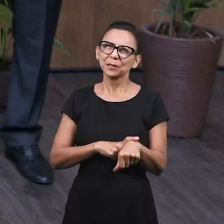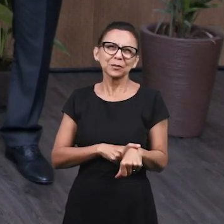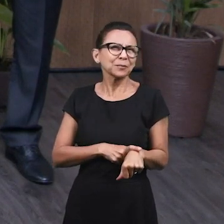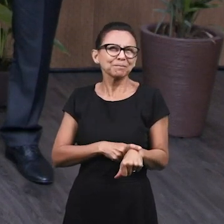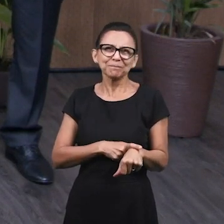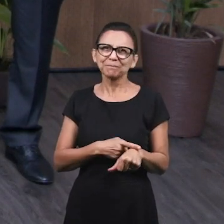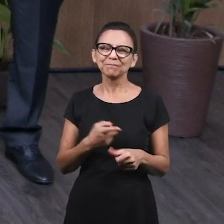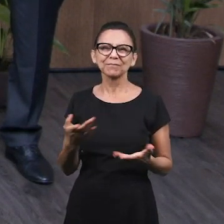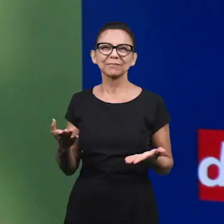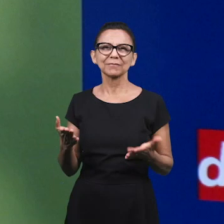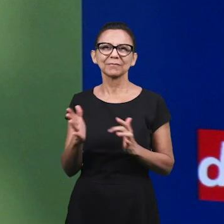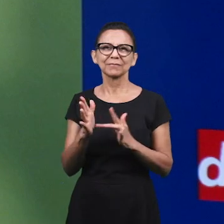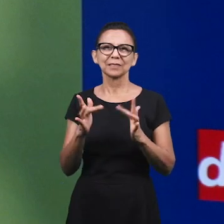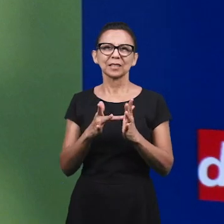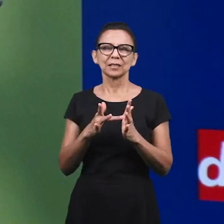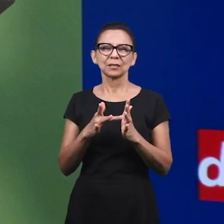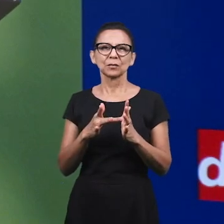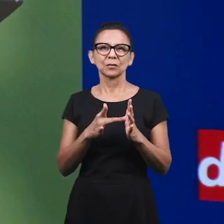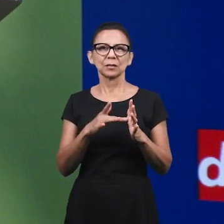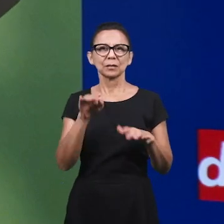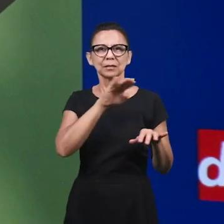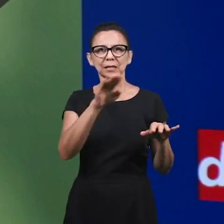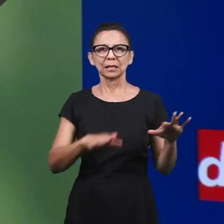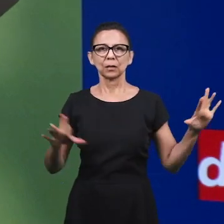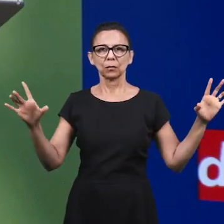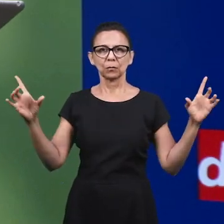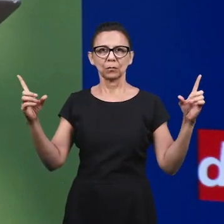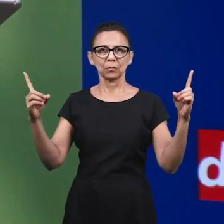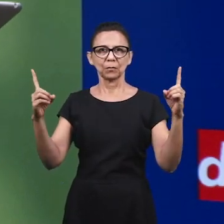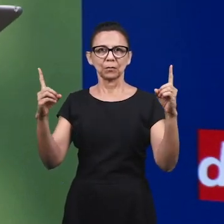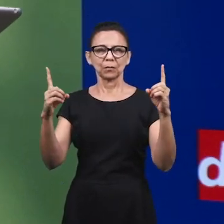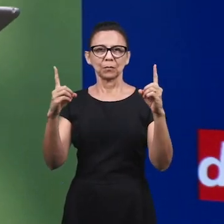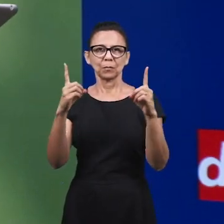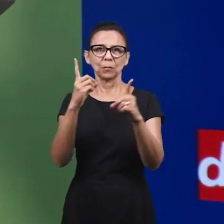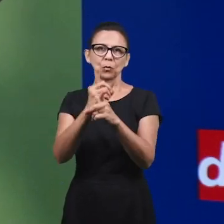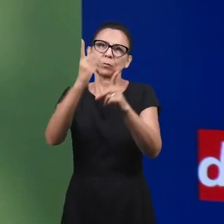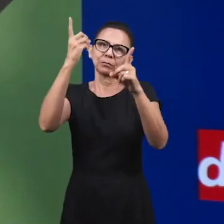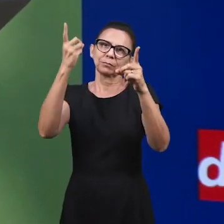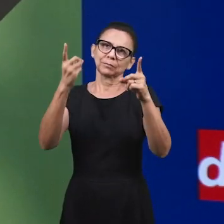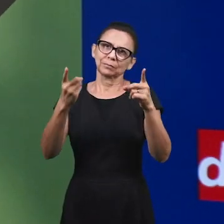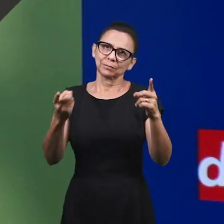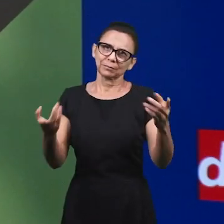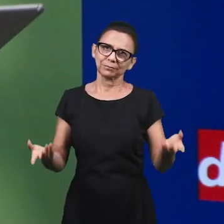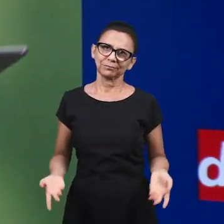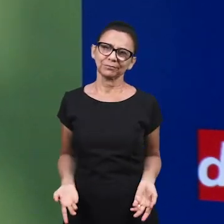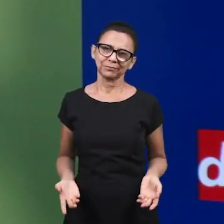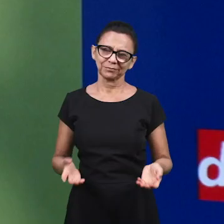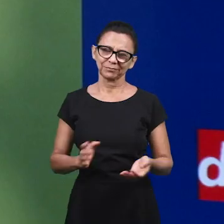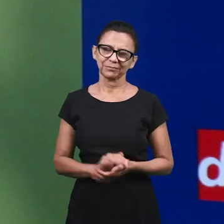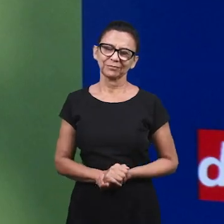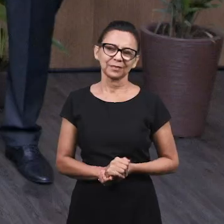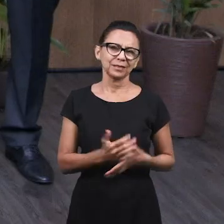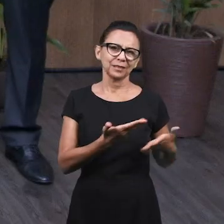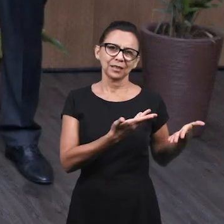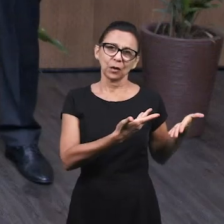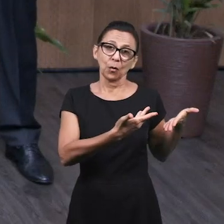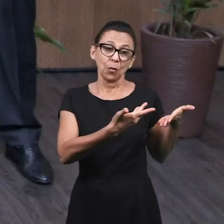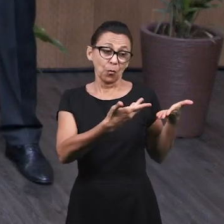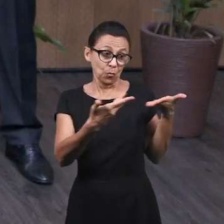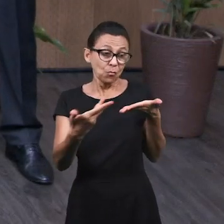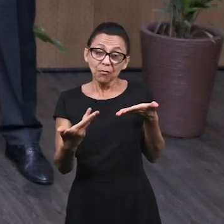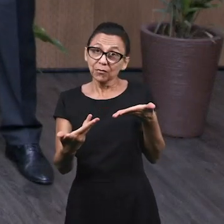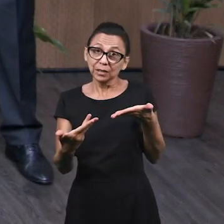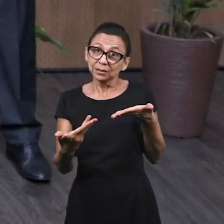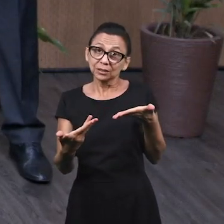Zaqueu. C'était une invitation et irremplaçable. Et tel comme dit dans la